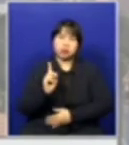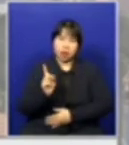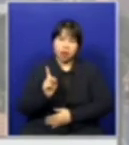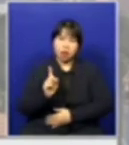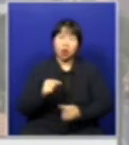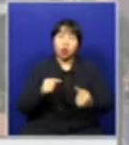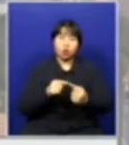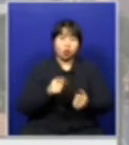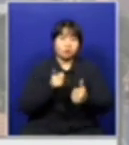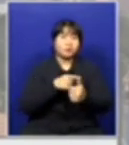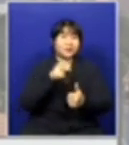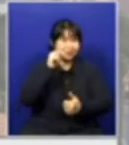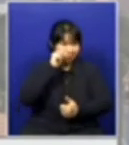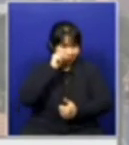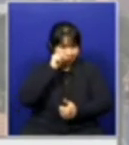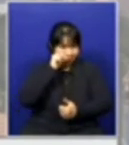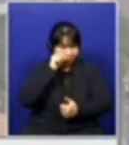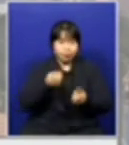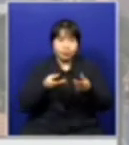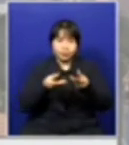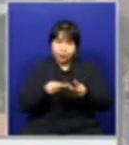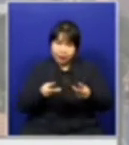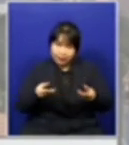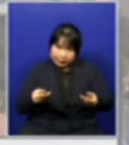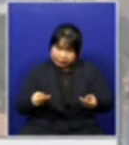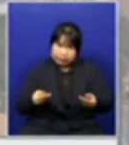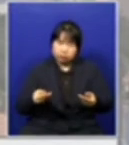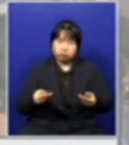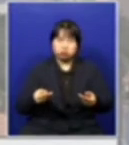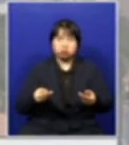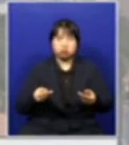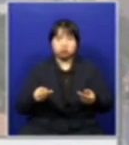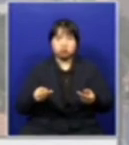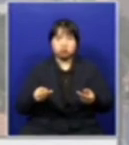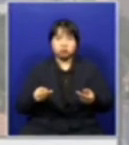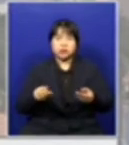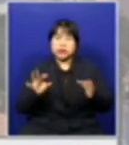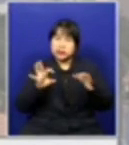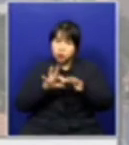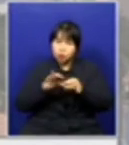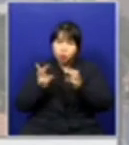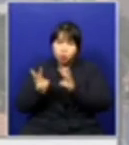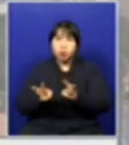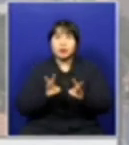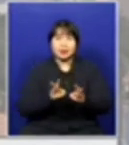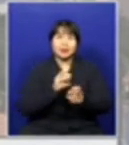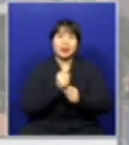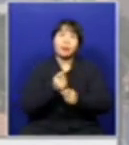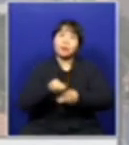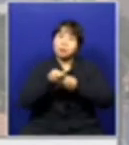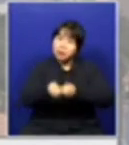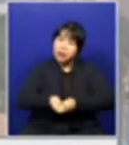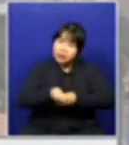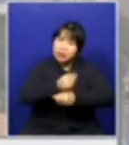องน้ำจัดการเรื่องดินจัดการเรื่องการวิธีการที่จะทำเกษตร